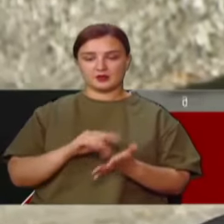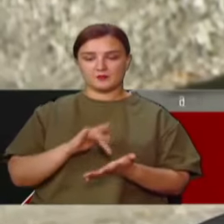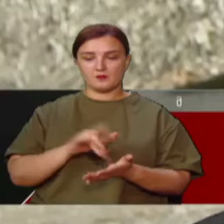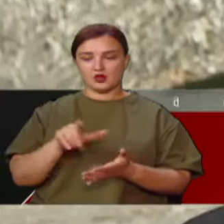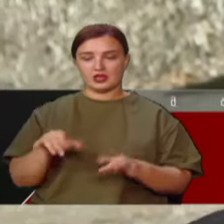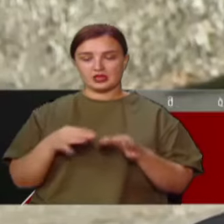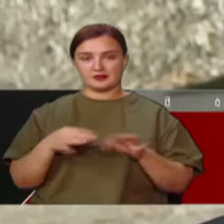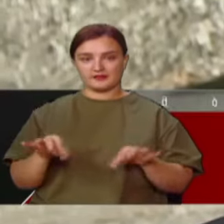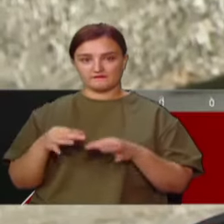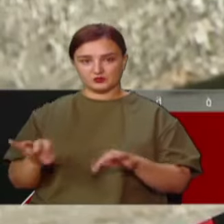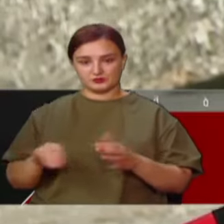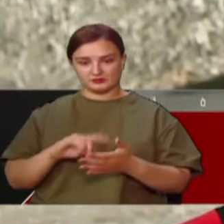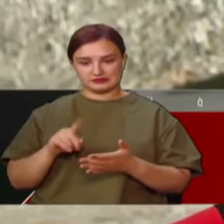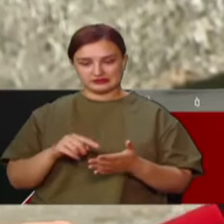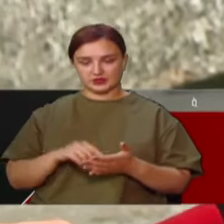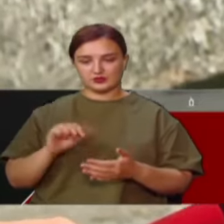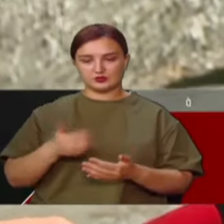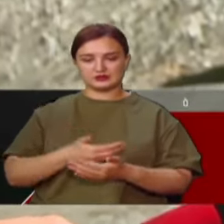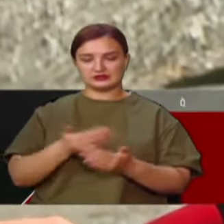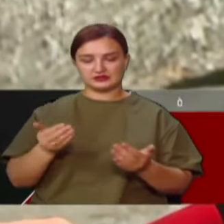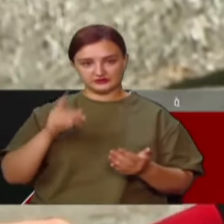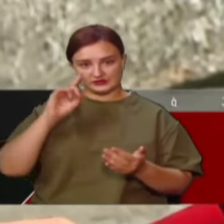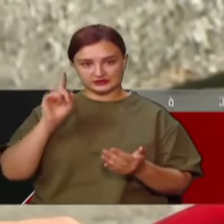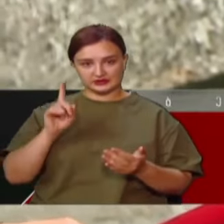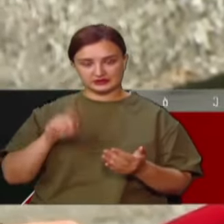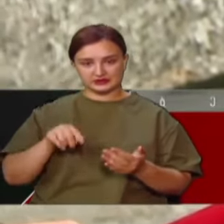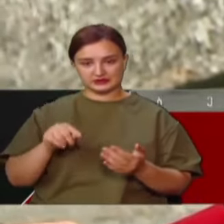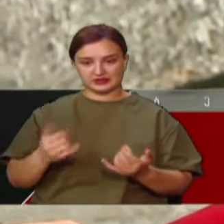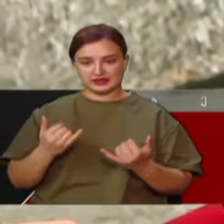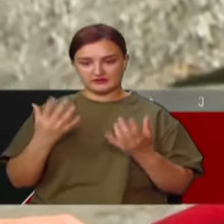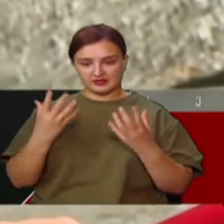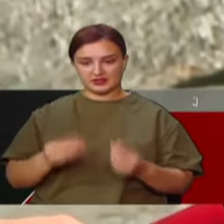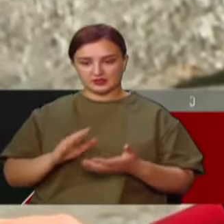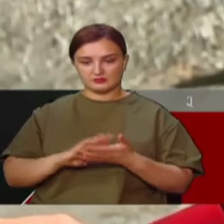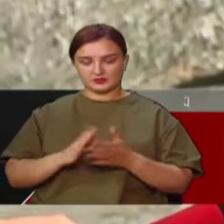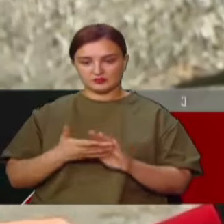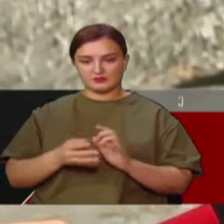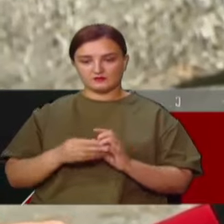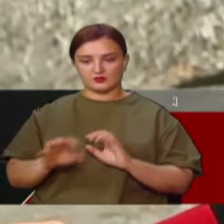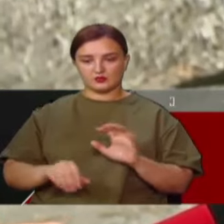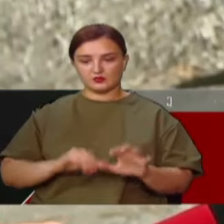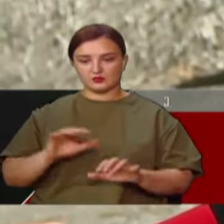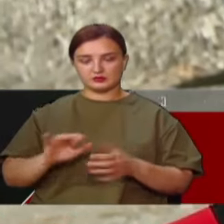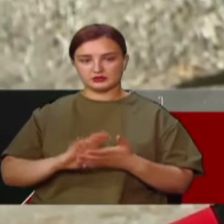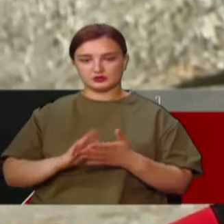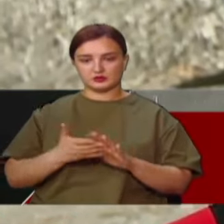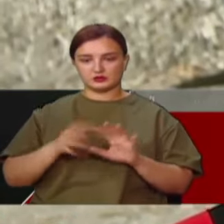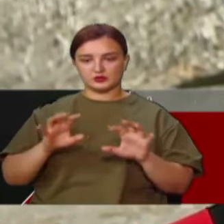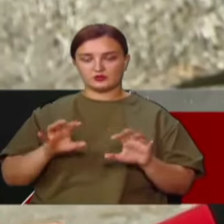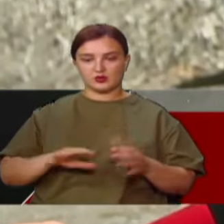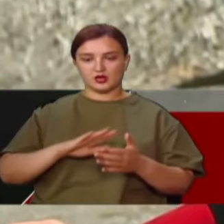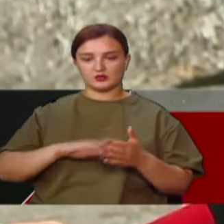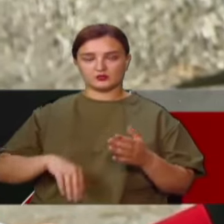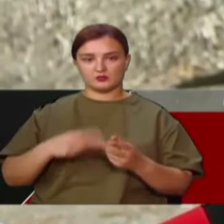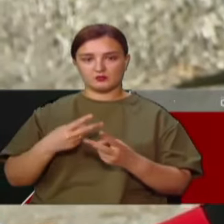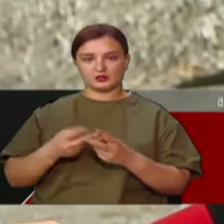გათავისუფლების საკითხი. როგორც მოგეხსენებათ, დღეის დგომარეობით ოკუპირებულ ტერიტორიაზე უკანონო პატიმრობაში